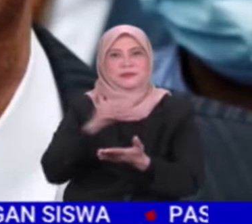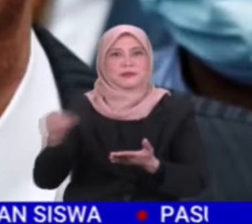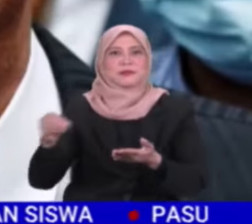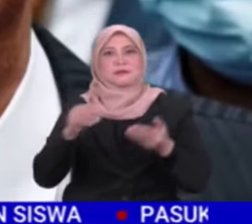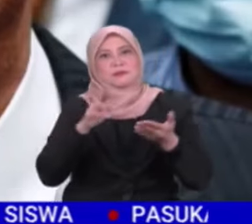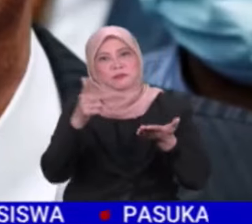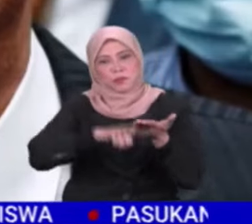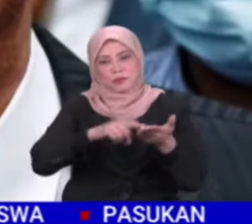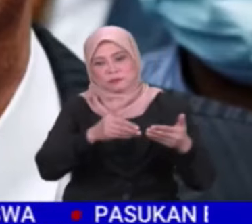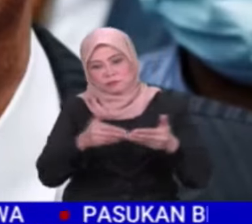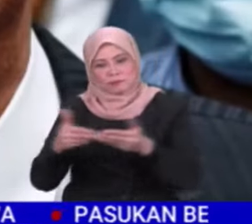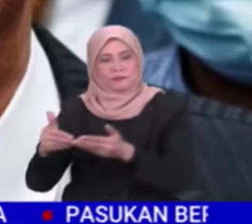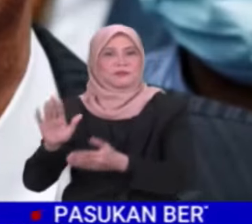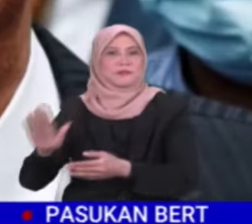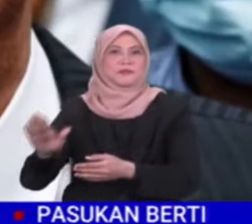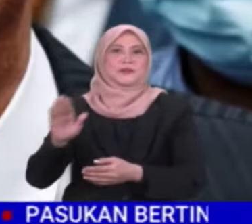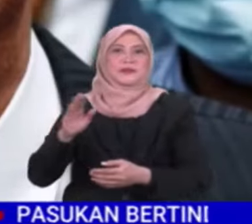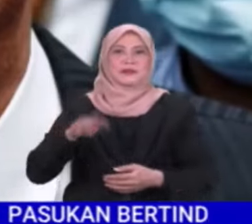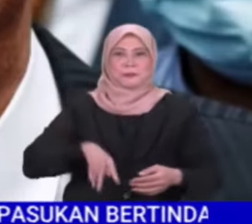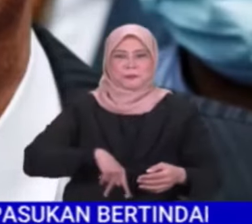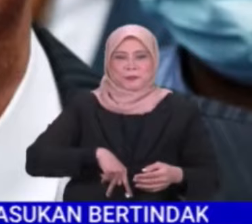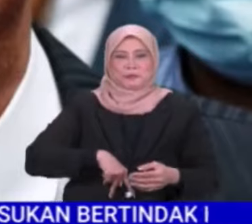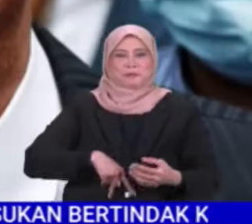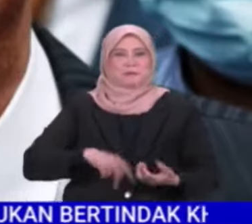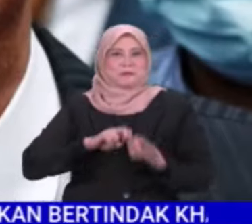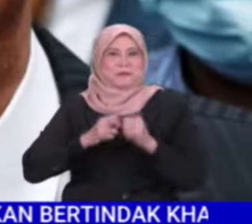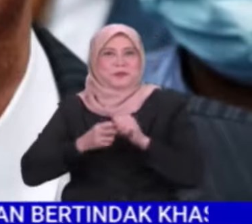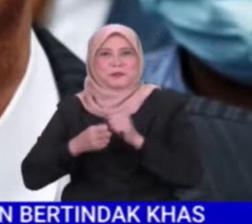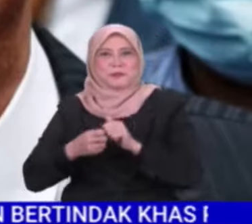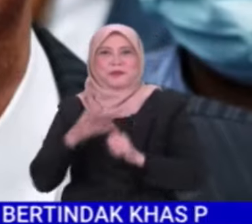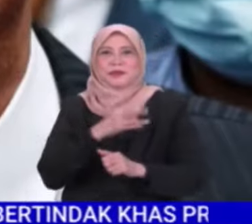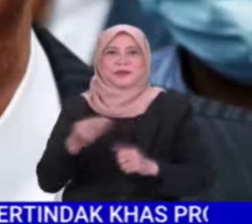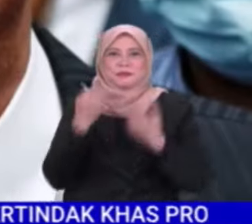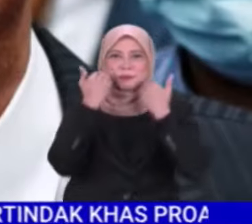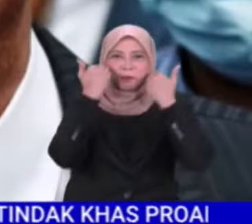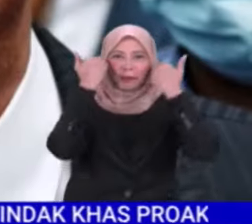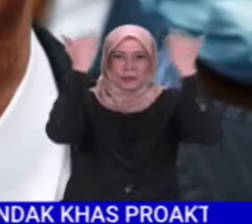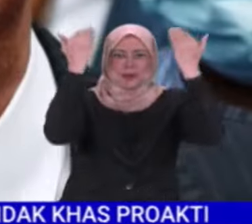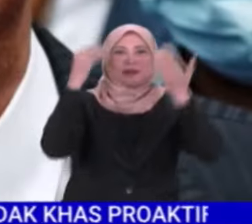lanjutan berkaitan masalah ulcer perut dan darah tinggi di HRC.